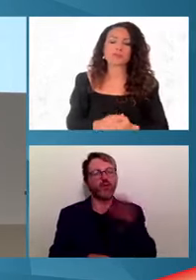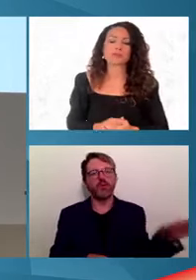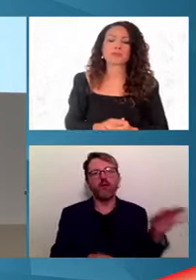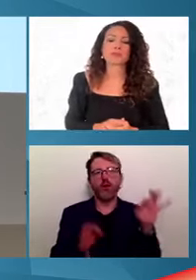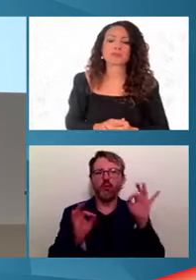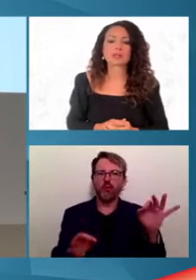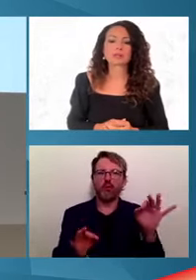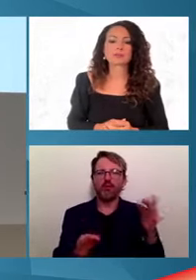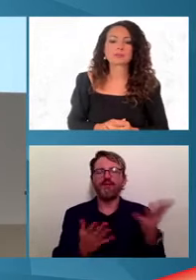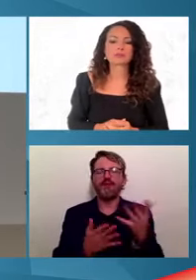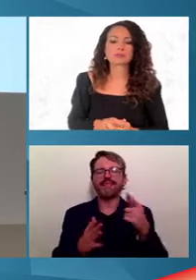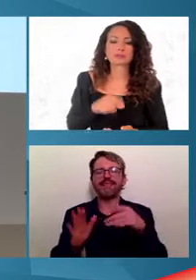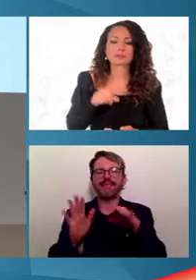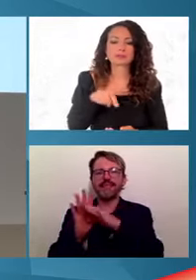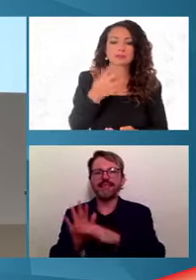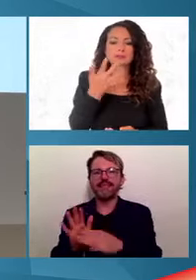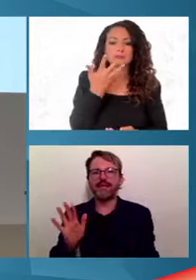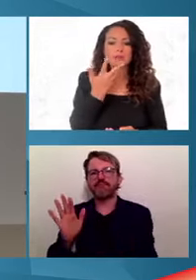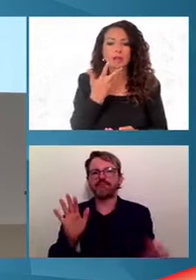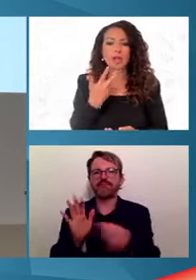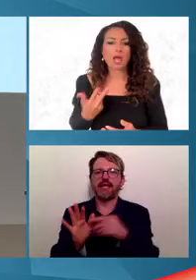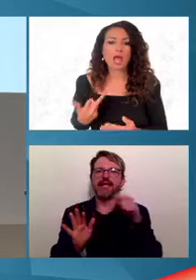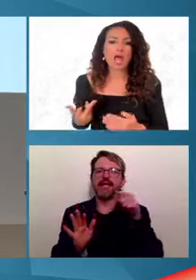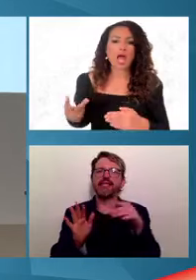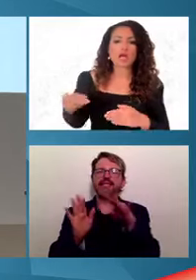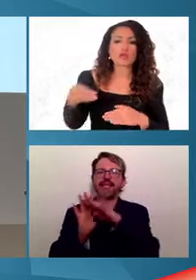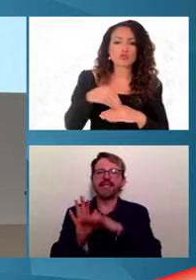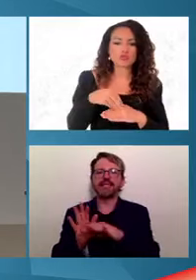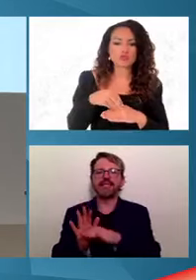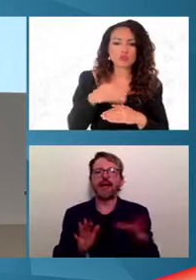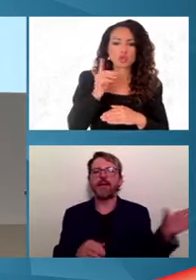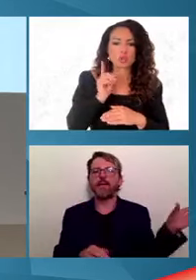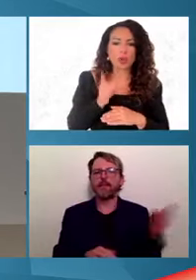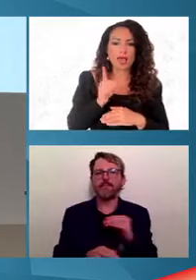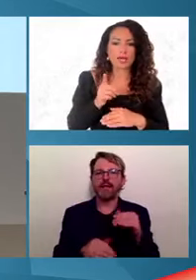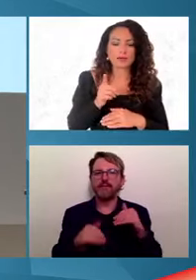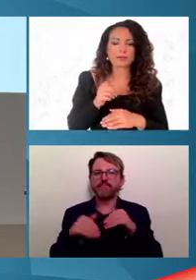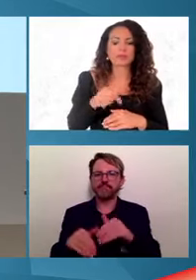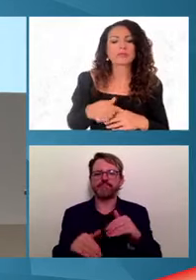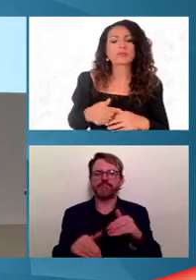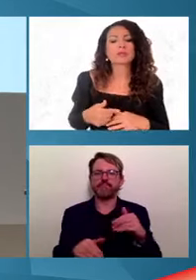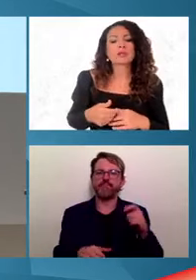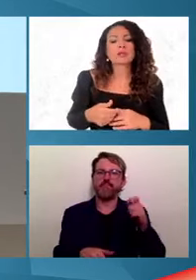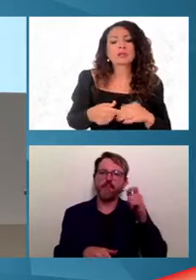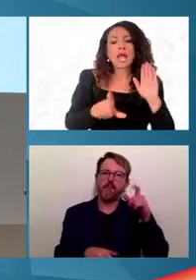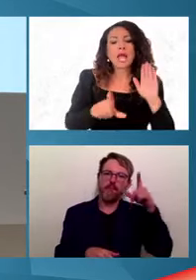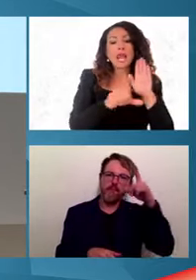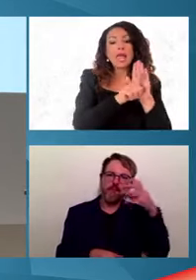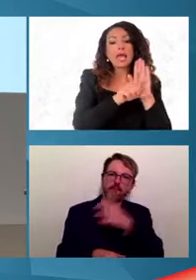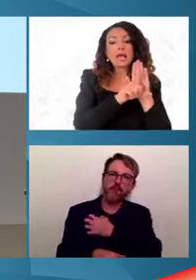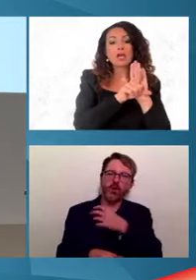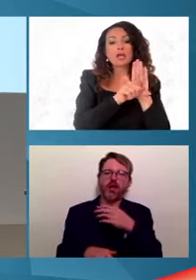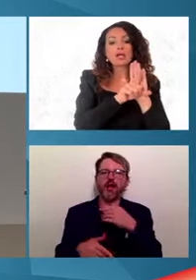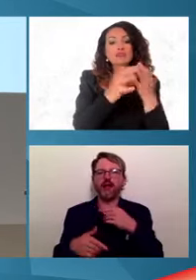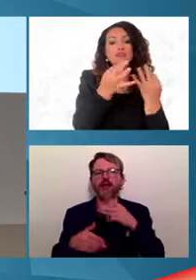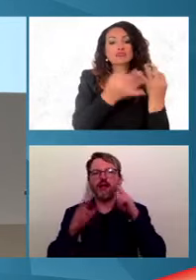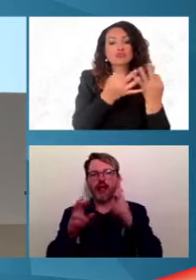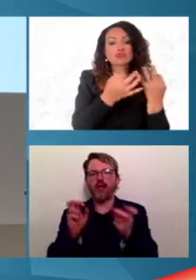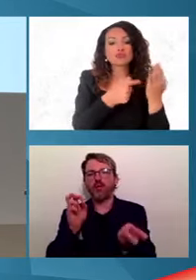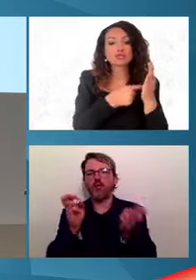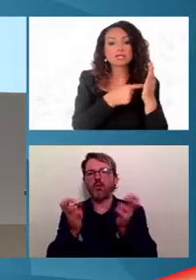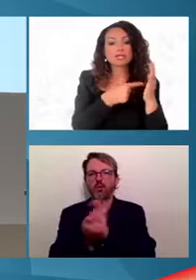Gesetz steht, dass dieses Gesetz mit Partizipation, mit Bürgerbeteiligung, das Gemeindeentwicklungsprogramm umgesetzt werden